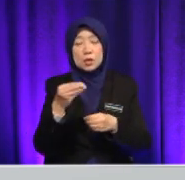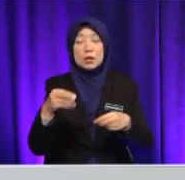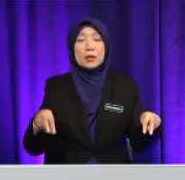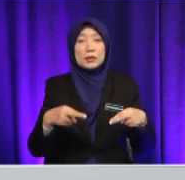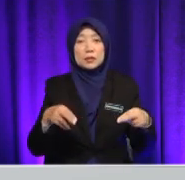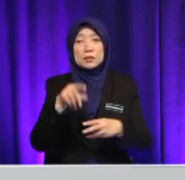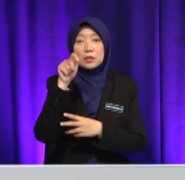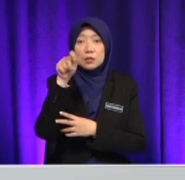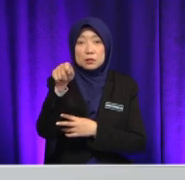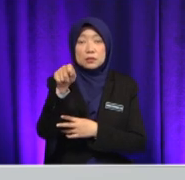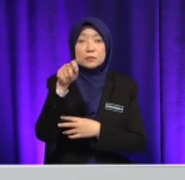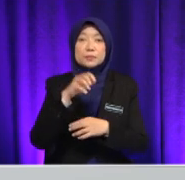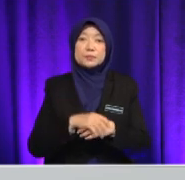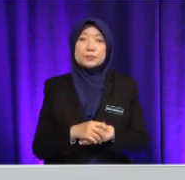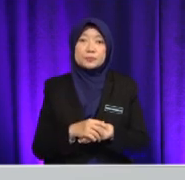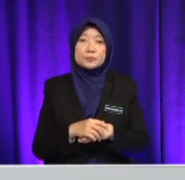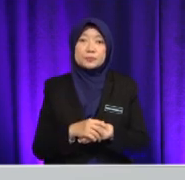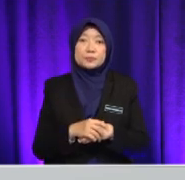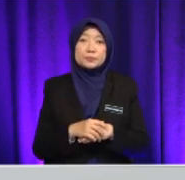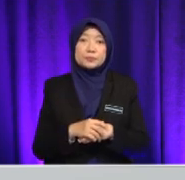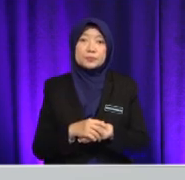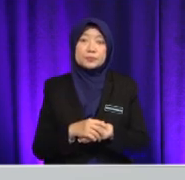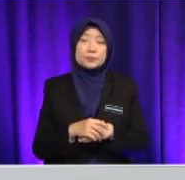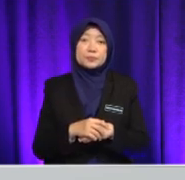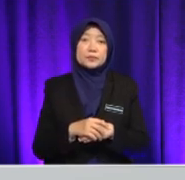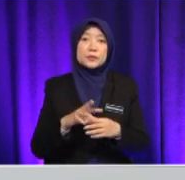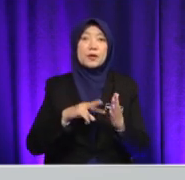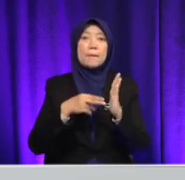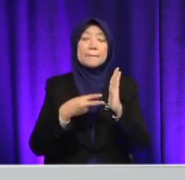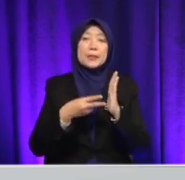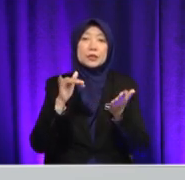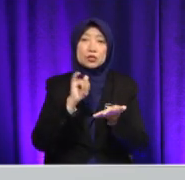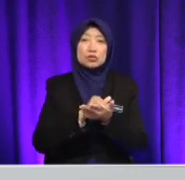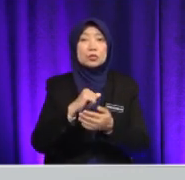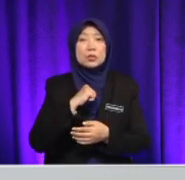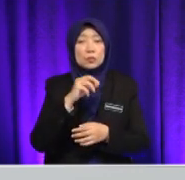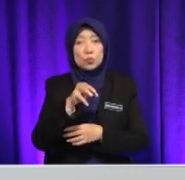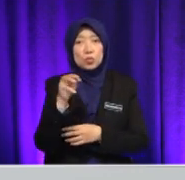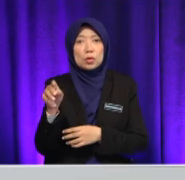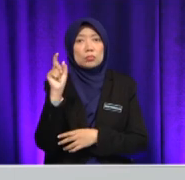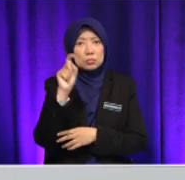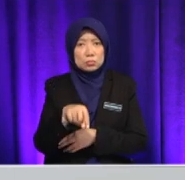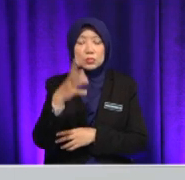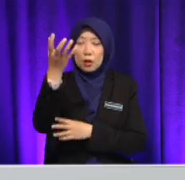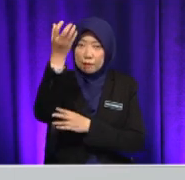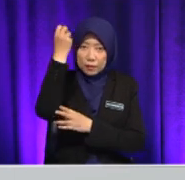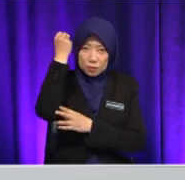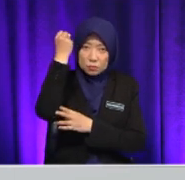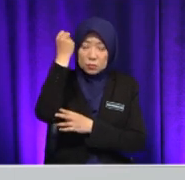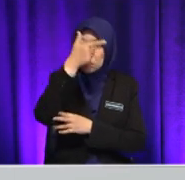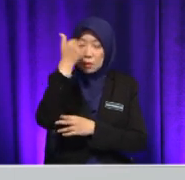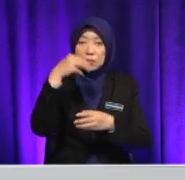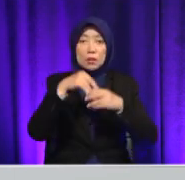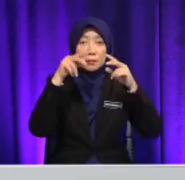ini berkaitan dengan maksud itu sendiri maknanya sebab dalam